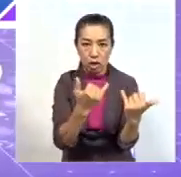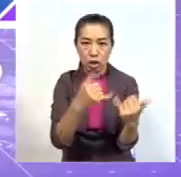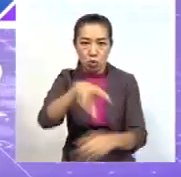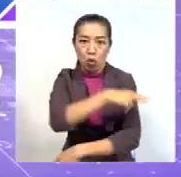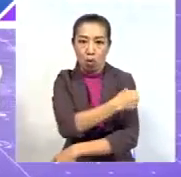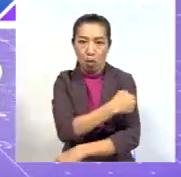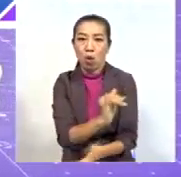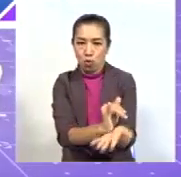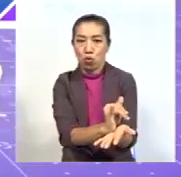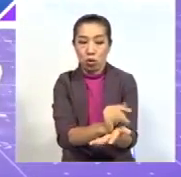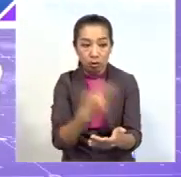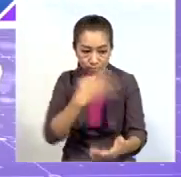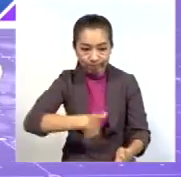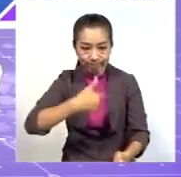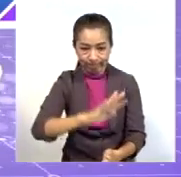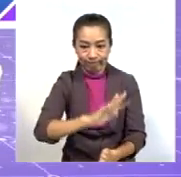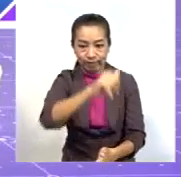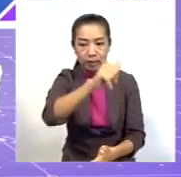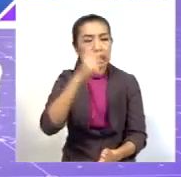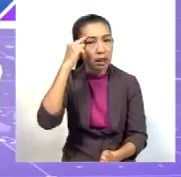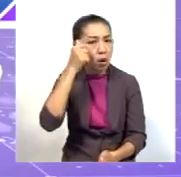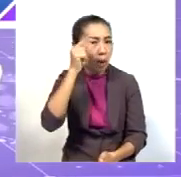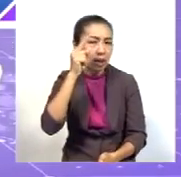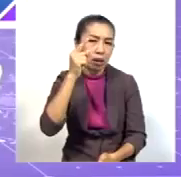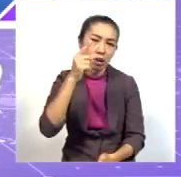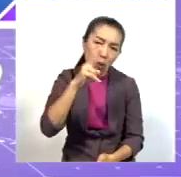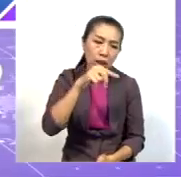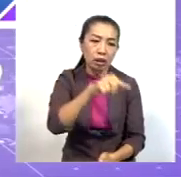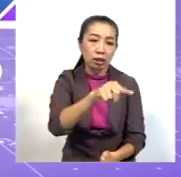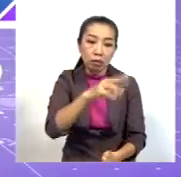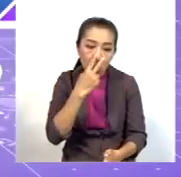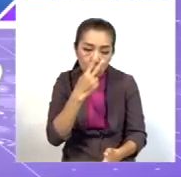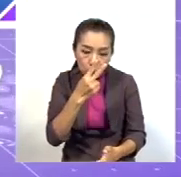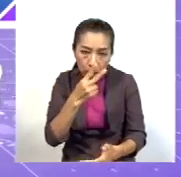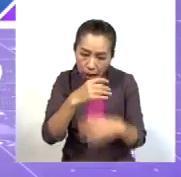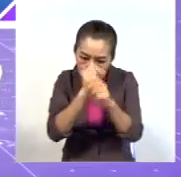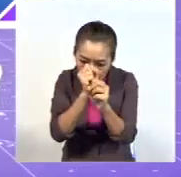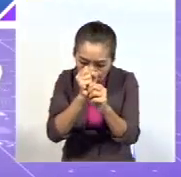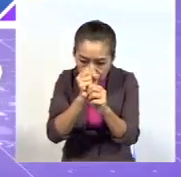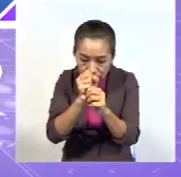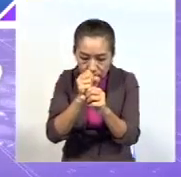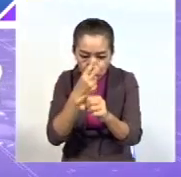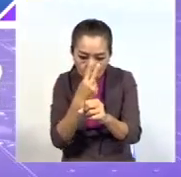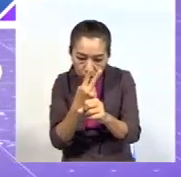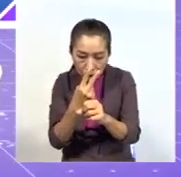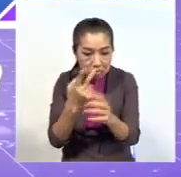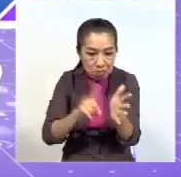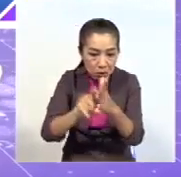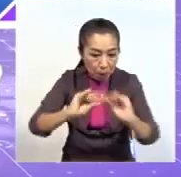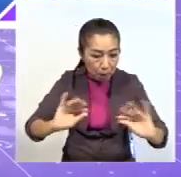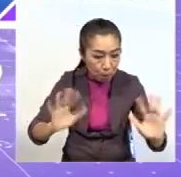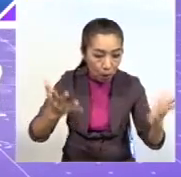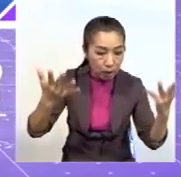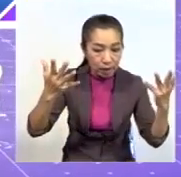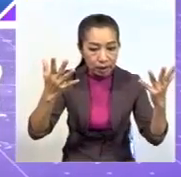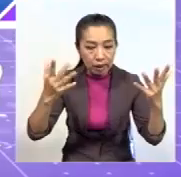งพยาบาล นะครับอาการดีขึ้นนะครับคาดว่าวัน2วันนี้นะครับถ้าผลตรวจทางห้องปฏิบัติการเนี่ยออกมาไม่พบตัวสารพันธุกรร